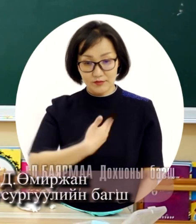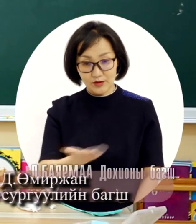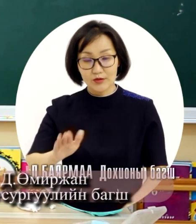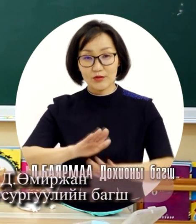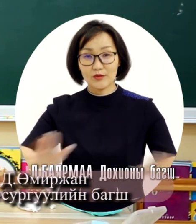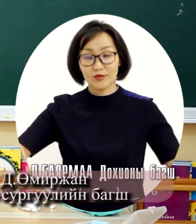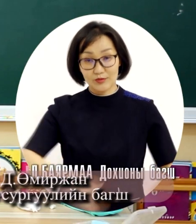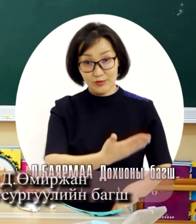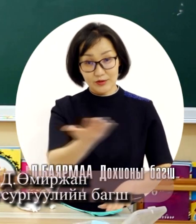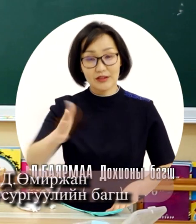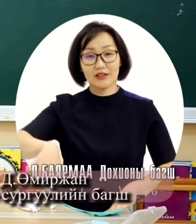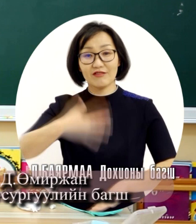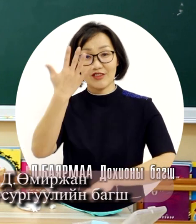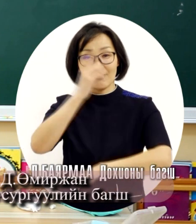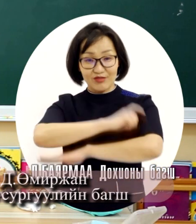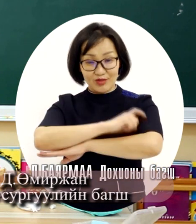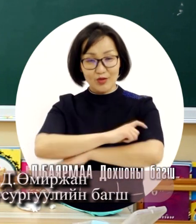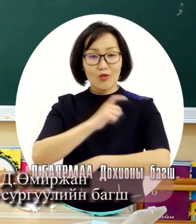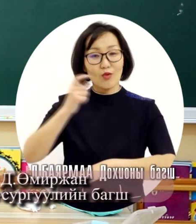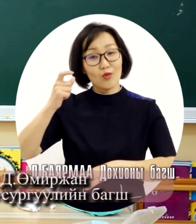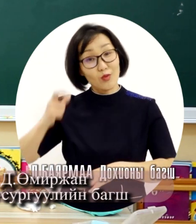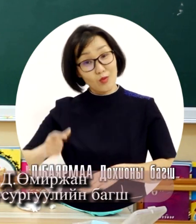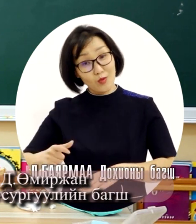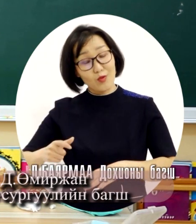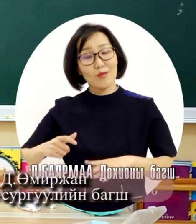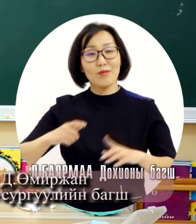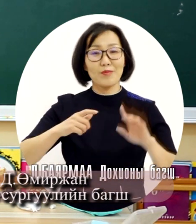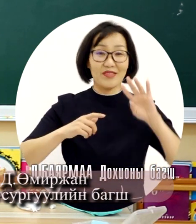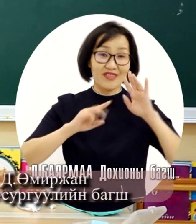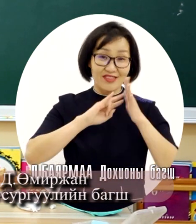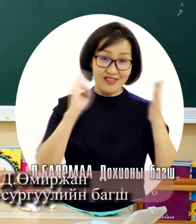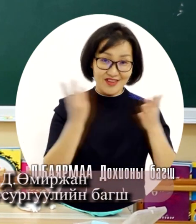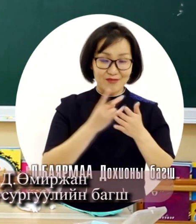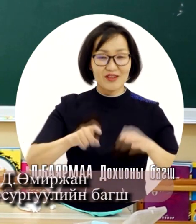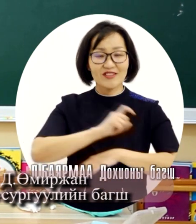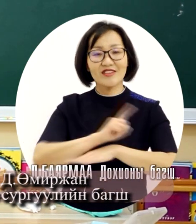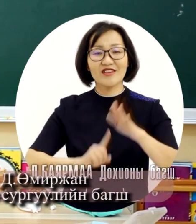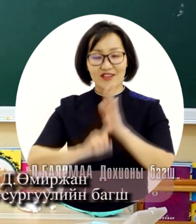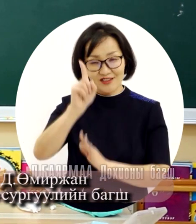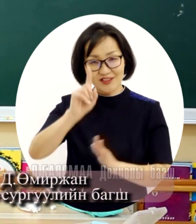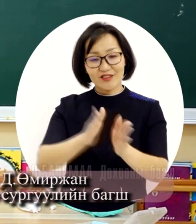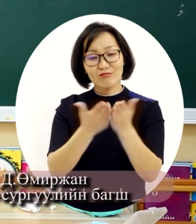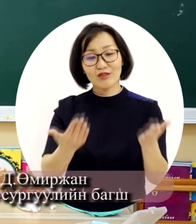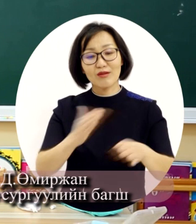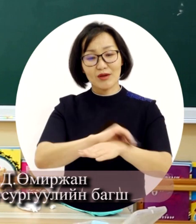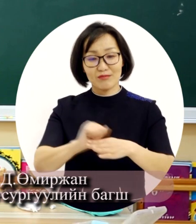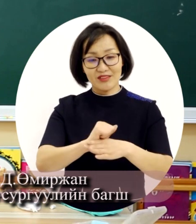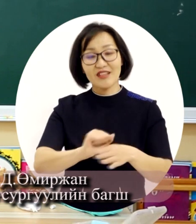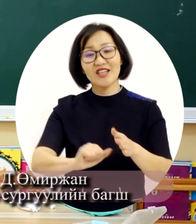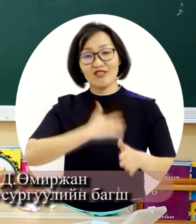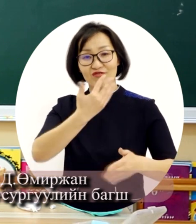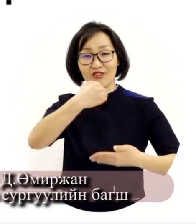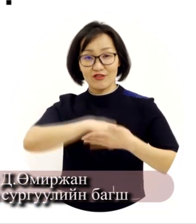Сәлеметсіндерме, балалар, 5-ші сыныптың адам және қоғамы сабағы басталуға әзір болды. Балалар, сендер кітап дәптерлеріңді шығарып, сабаққа белсенді